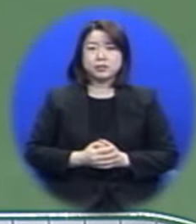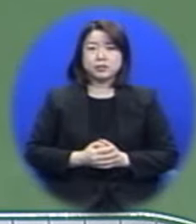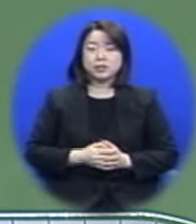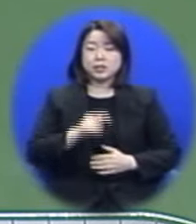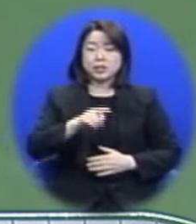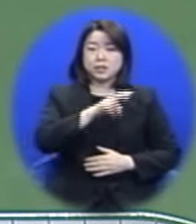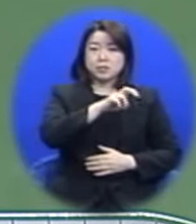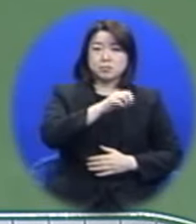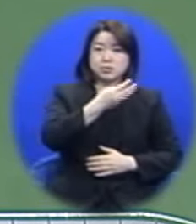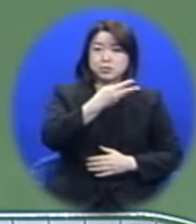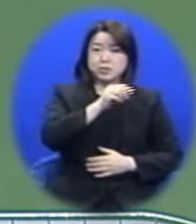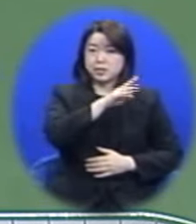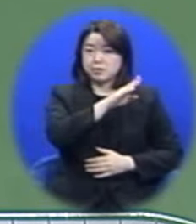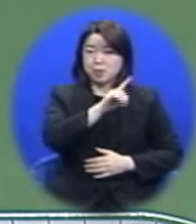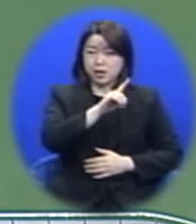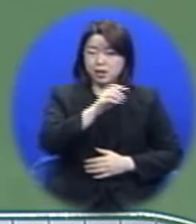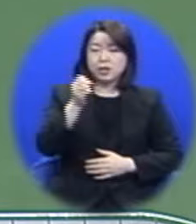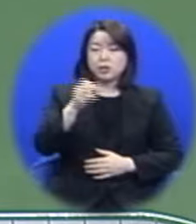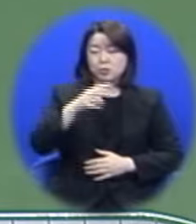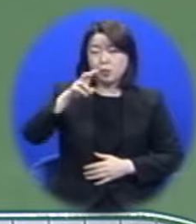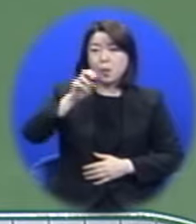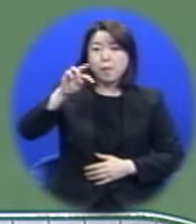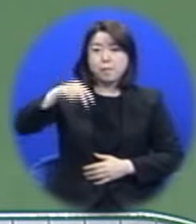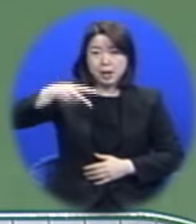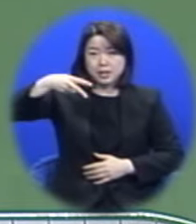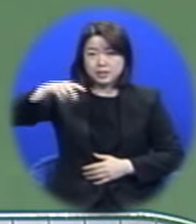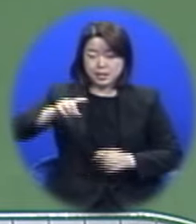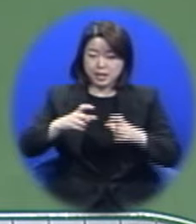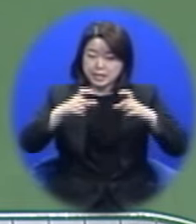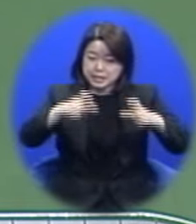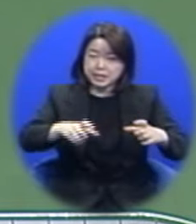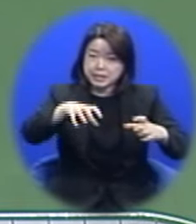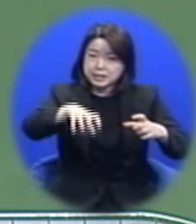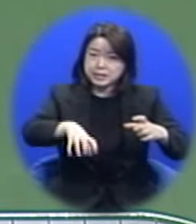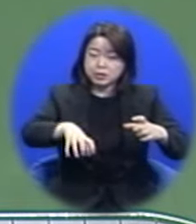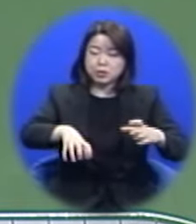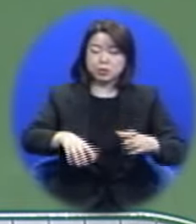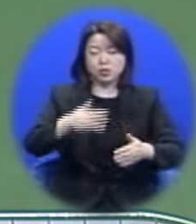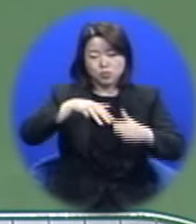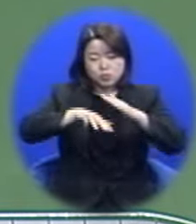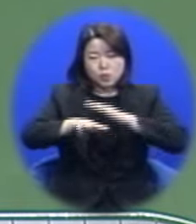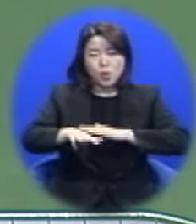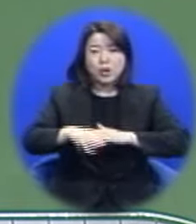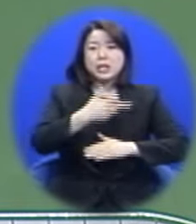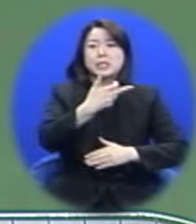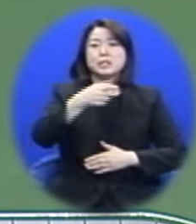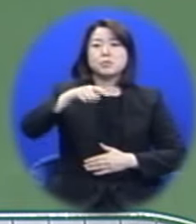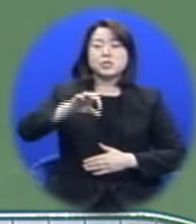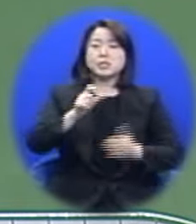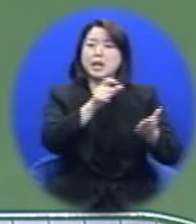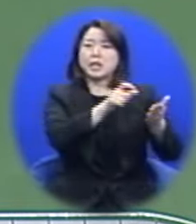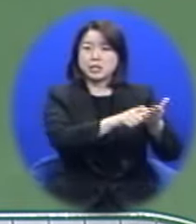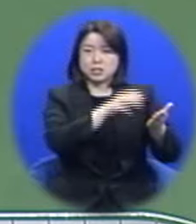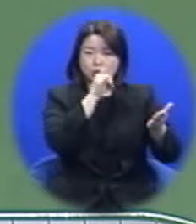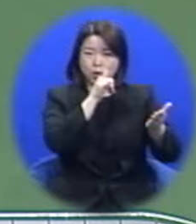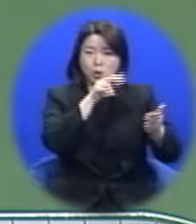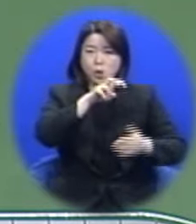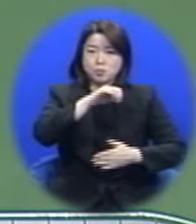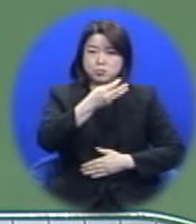이 므리바와 마사라는 지명은 출애굽기 17장에 나옵니다. 므리바는 다툰다는